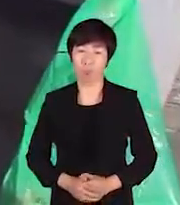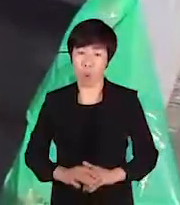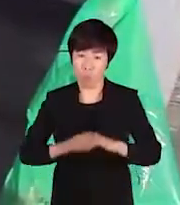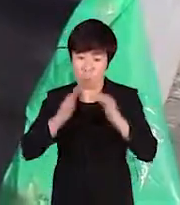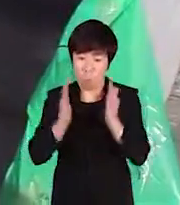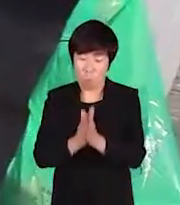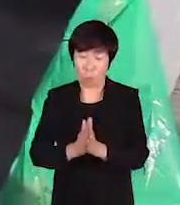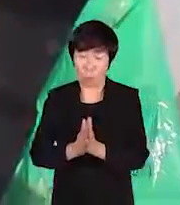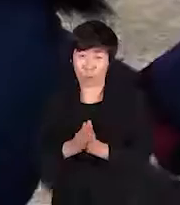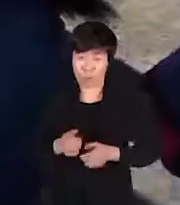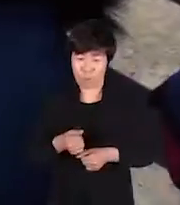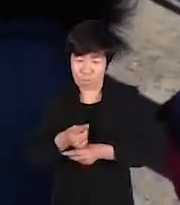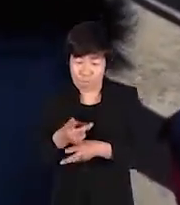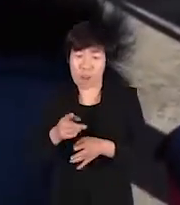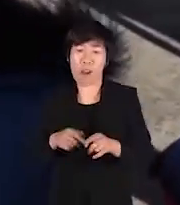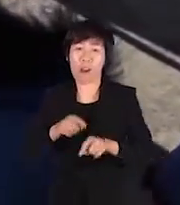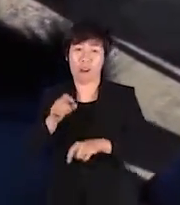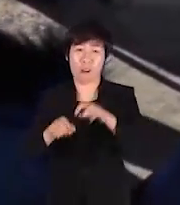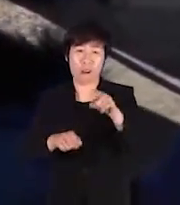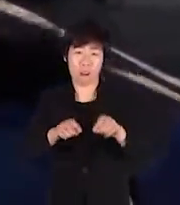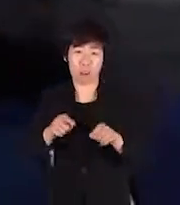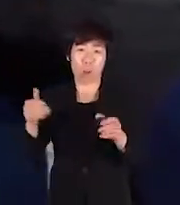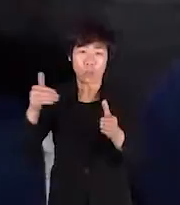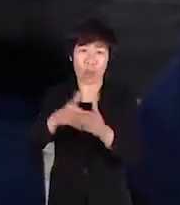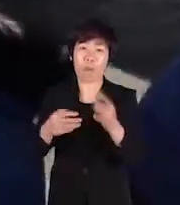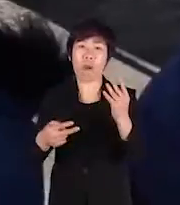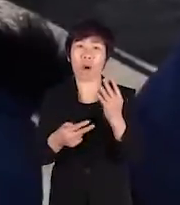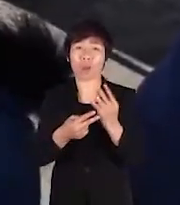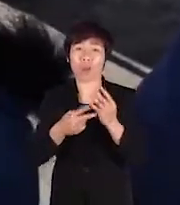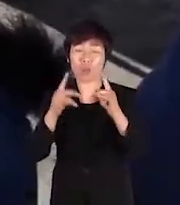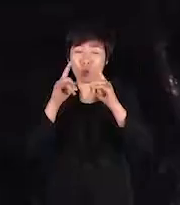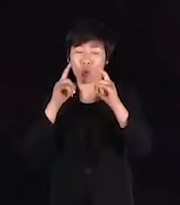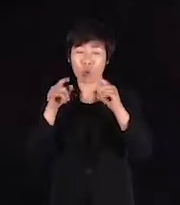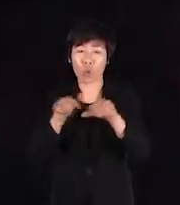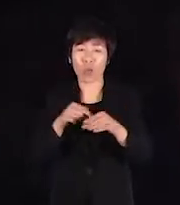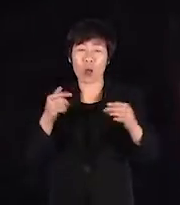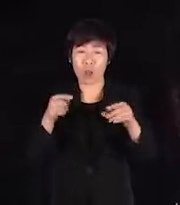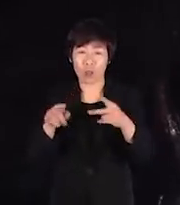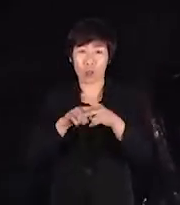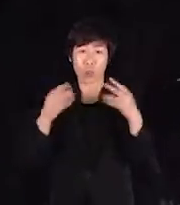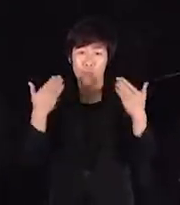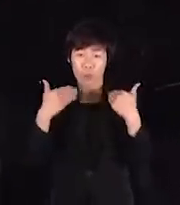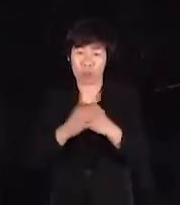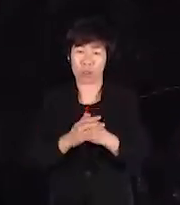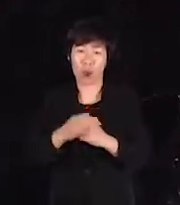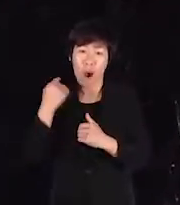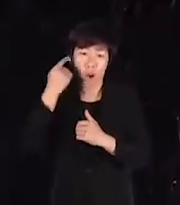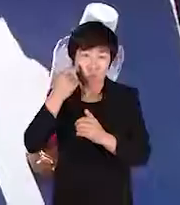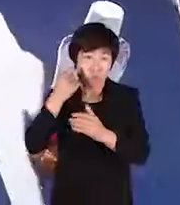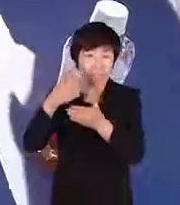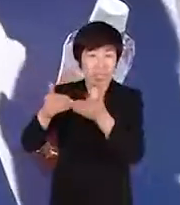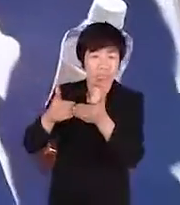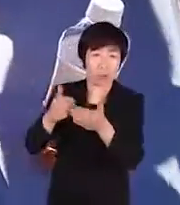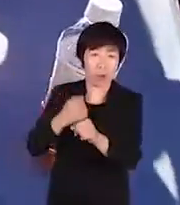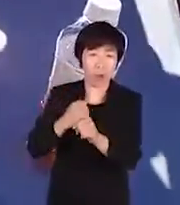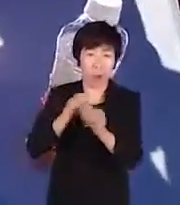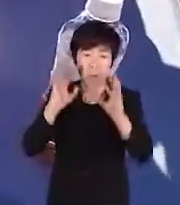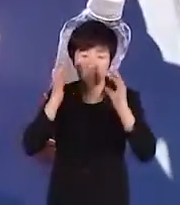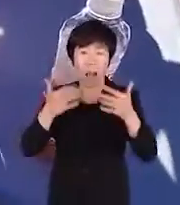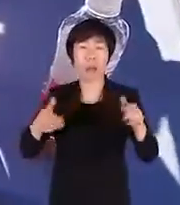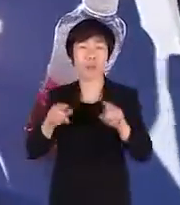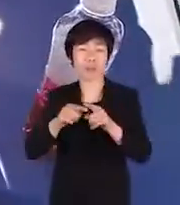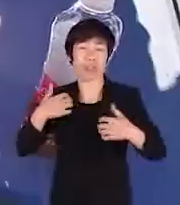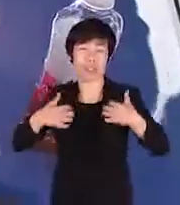모든 코스를 걸어 도착한 병영초등학교에서는 베이스페인팅, 풍선아트 등 어린 친구들도 함께 즐길 수 있는